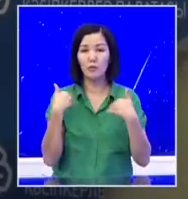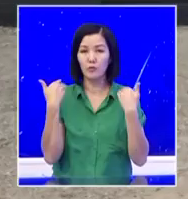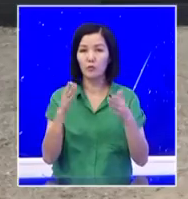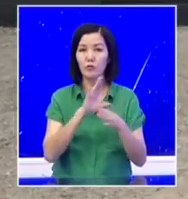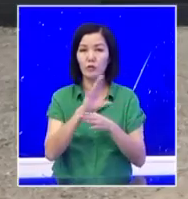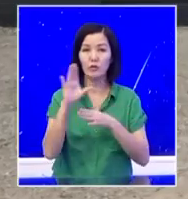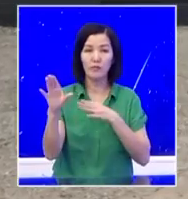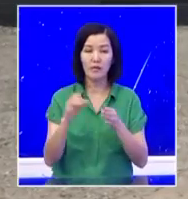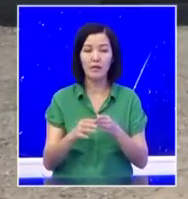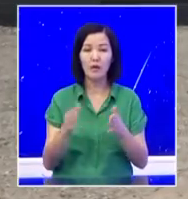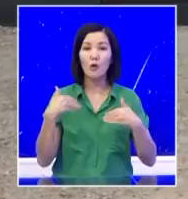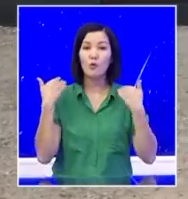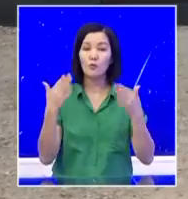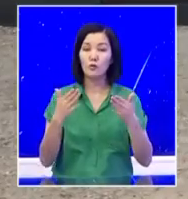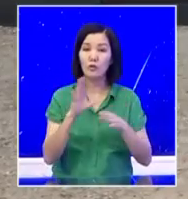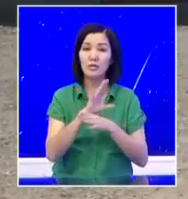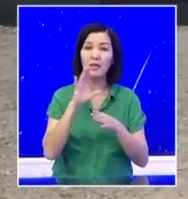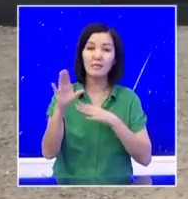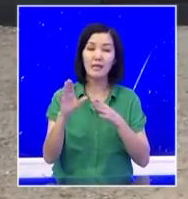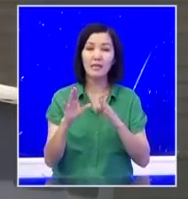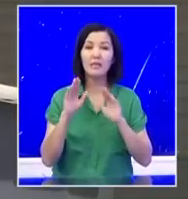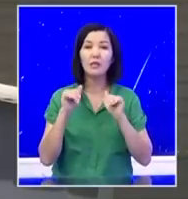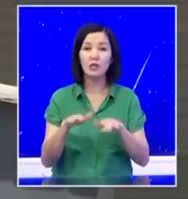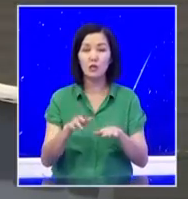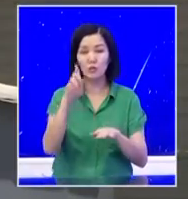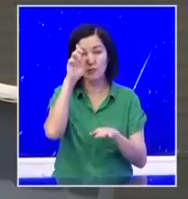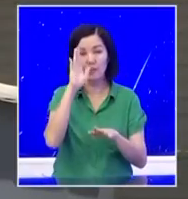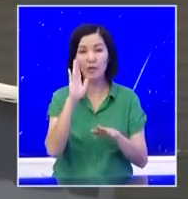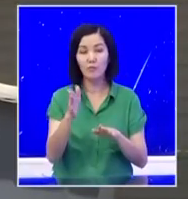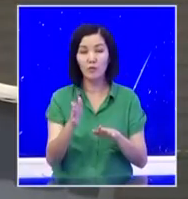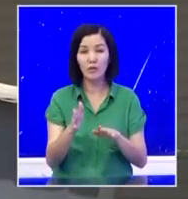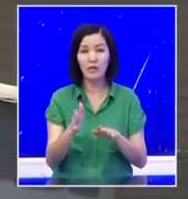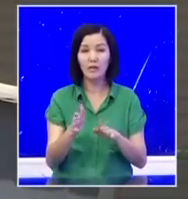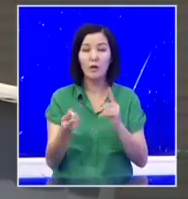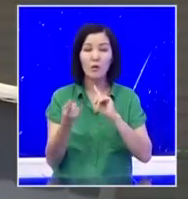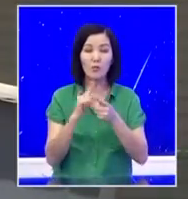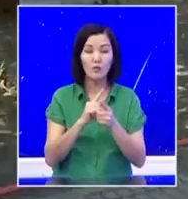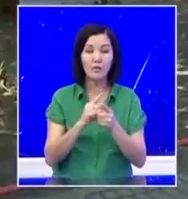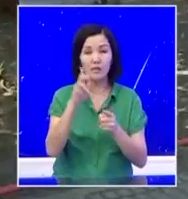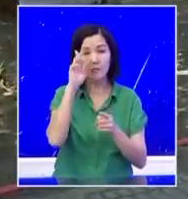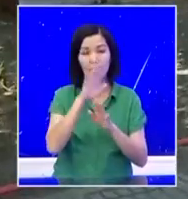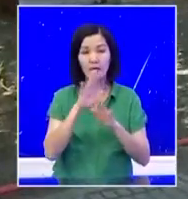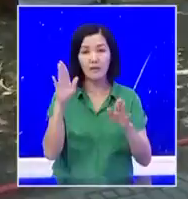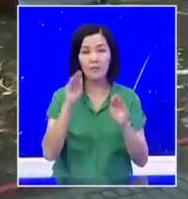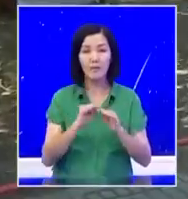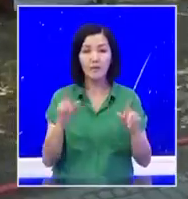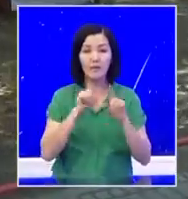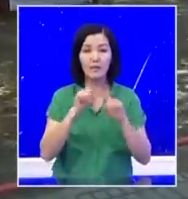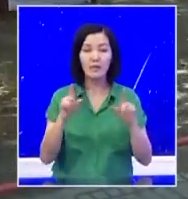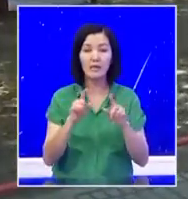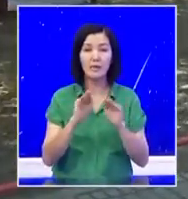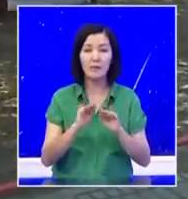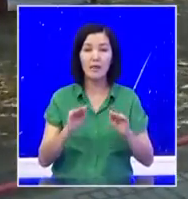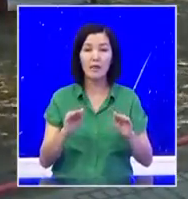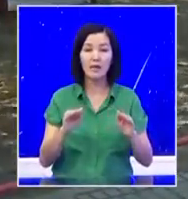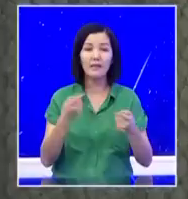ұсынысты. Ұсыныс тасталды, енді мақылдау үкіметтен. Аталған заңдағы өзгерістер мемлекеттік емес, мектепке дейінгі білім беру мекемелеріне